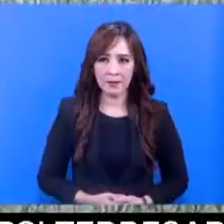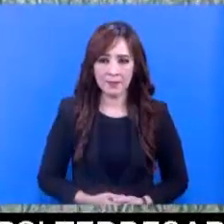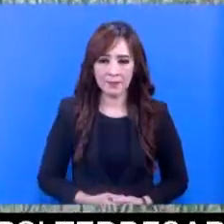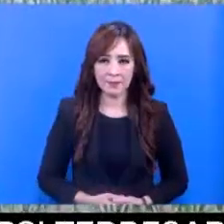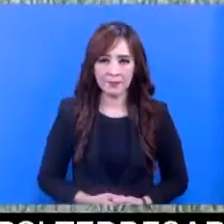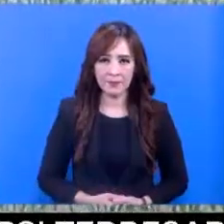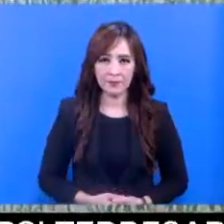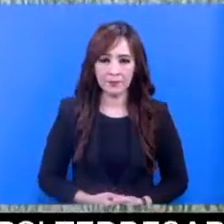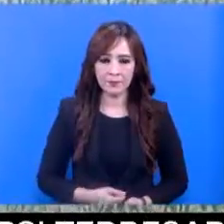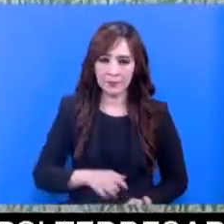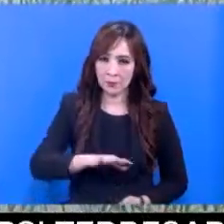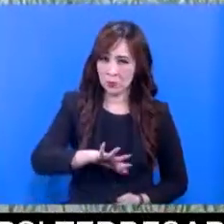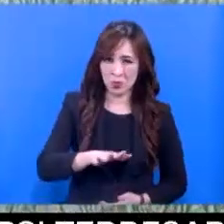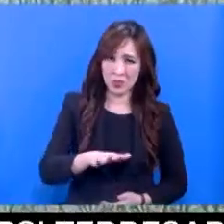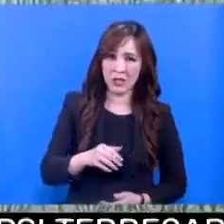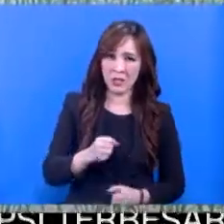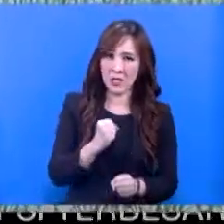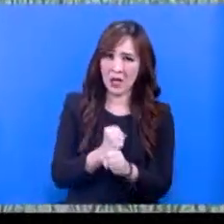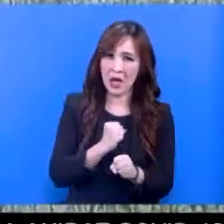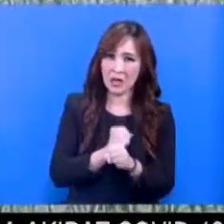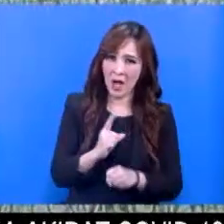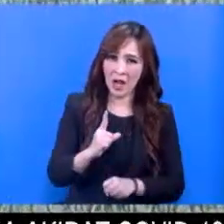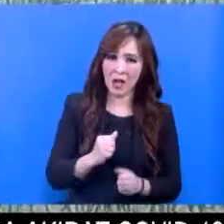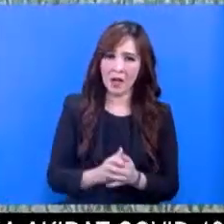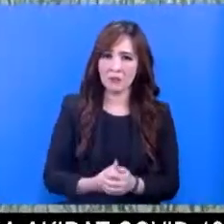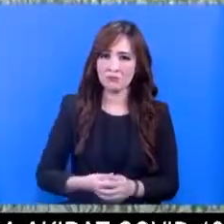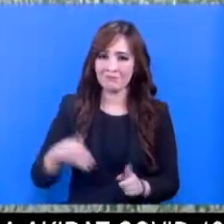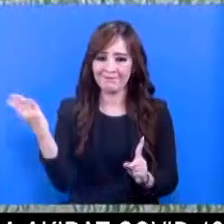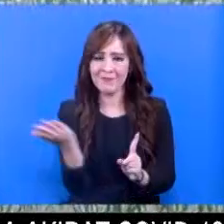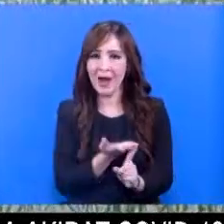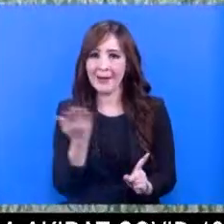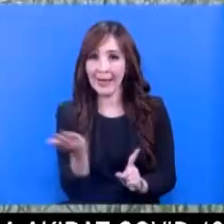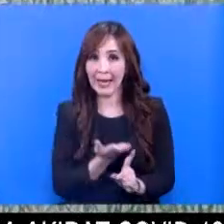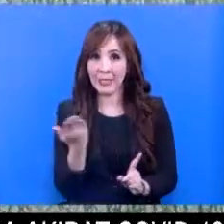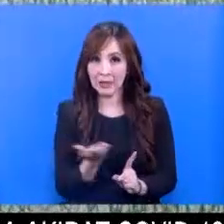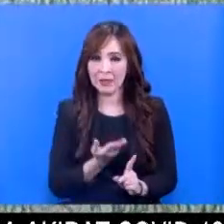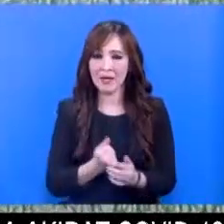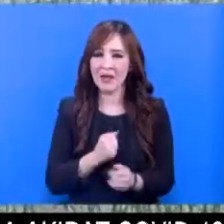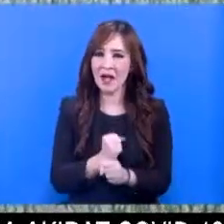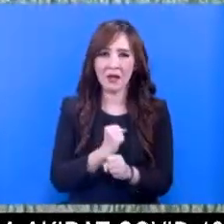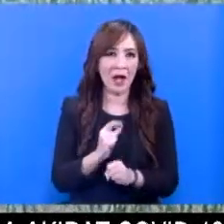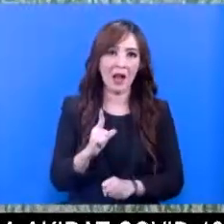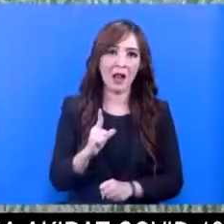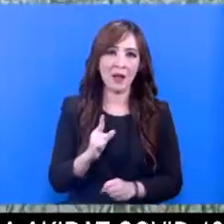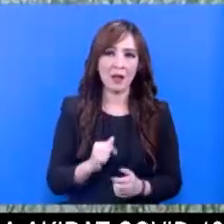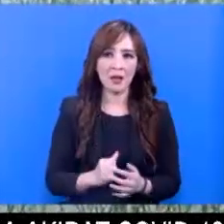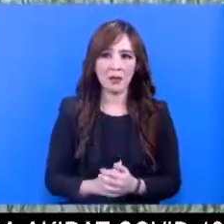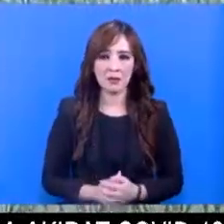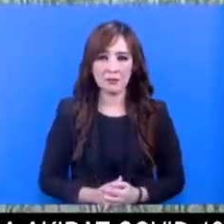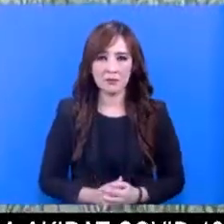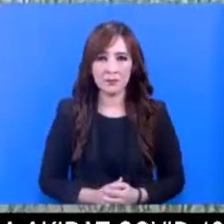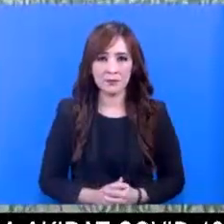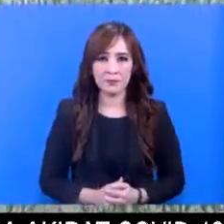Mungkin ya gagal kali panen ini. Hasil panennya gagal. Ya modal sudah hatinya